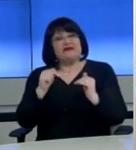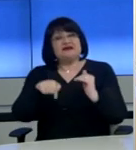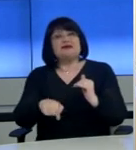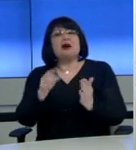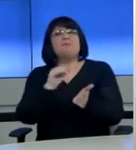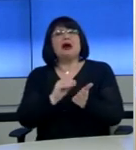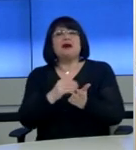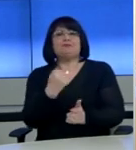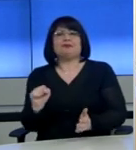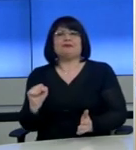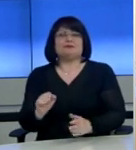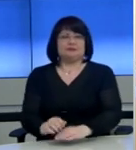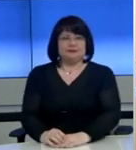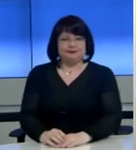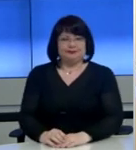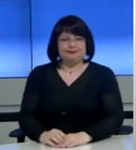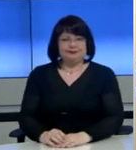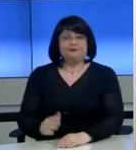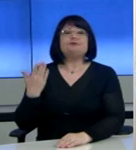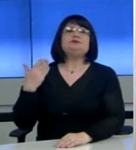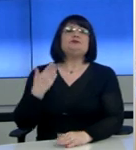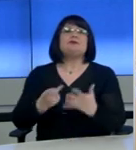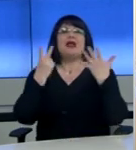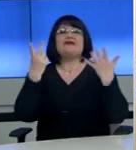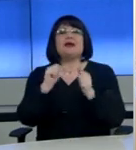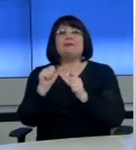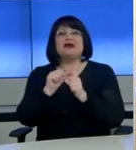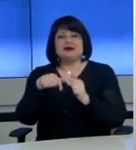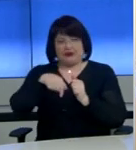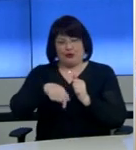σήμερα? Πριν από 7 μήνες από αυτό εδώ το βήμα